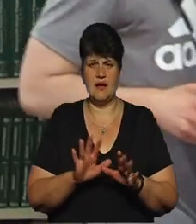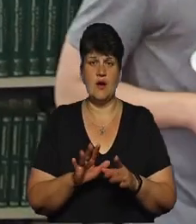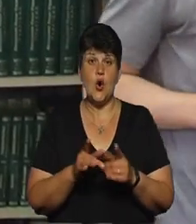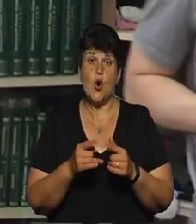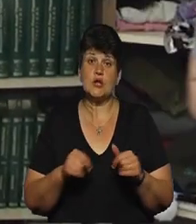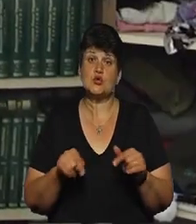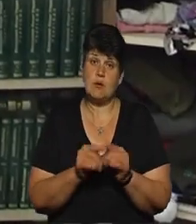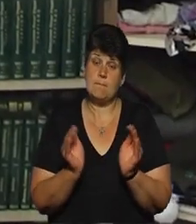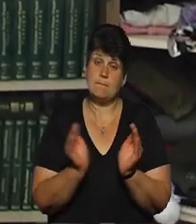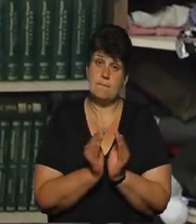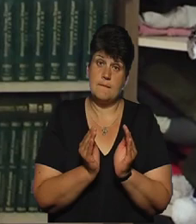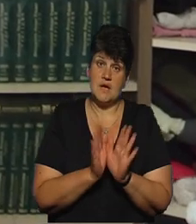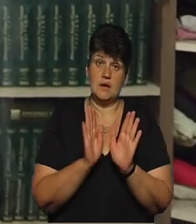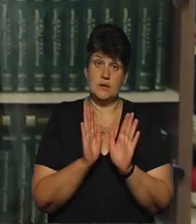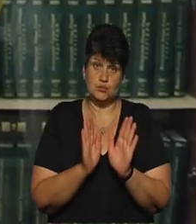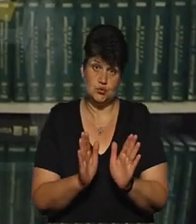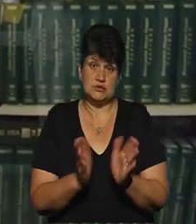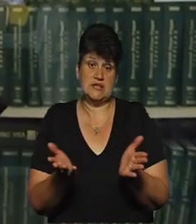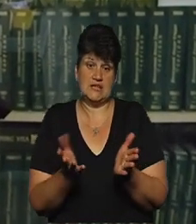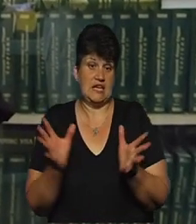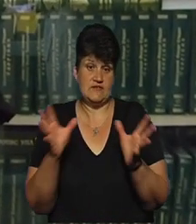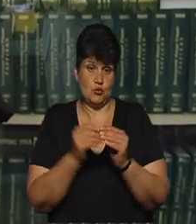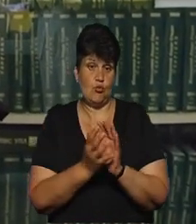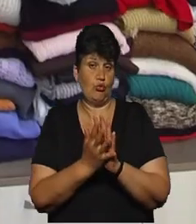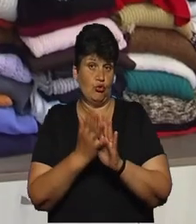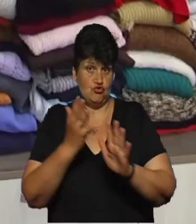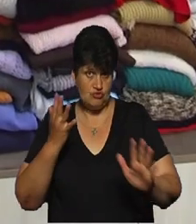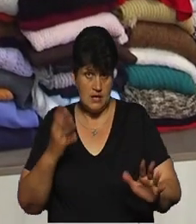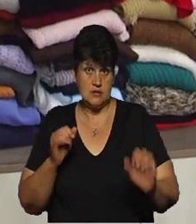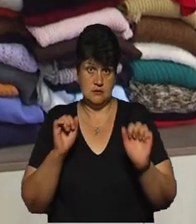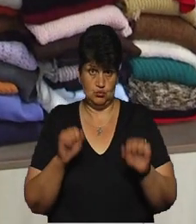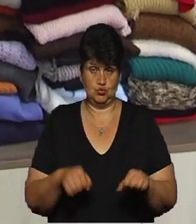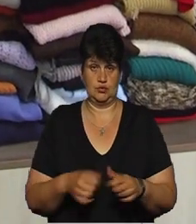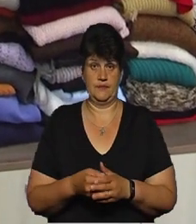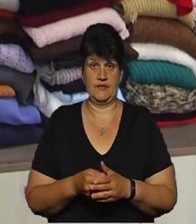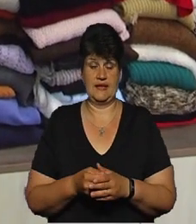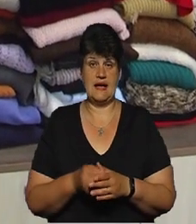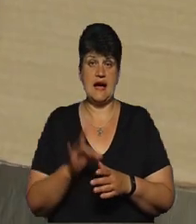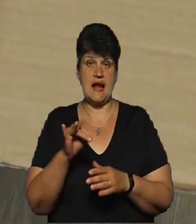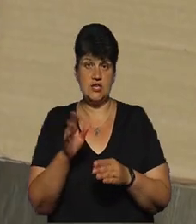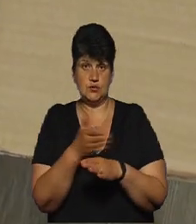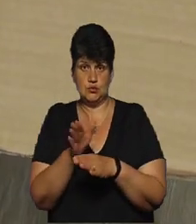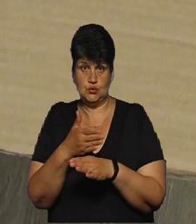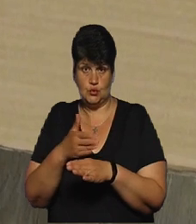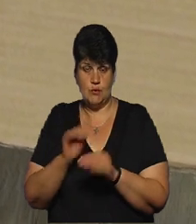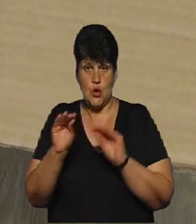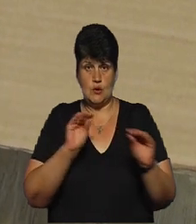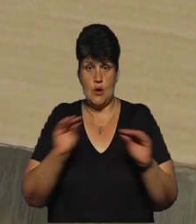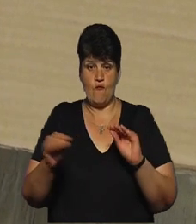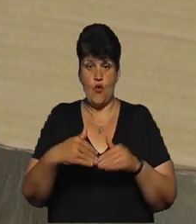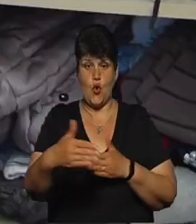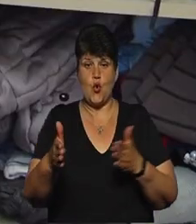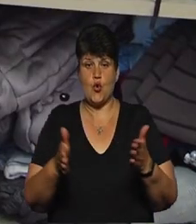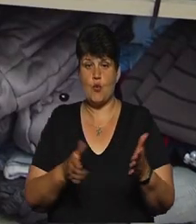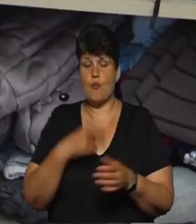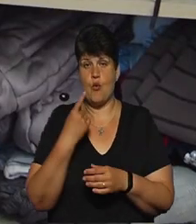Я думаю, що будуть якась не всі разом по черзі ось такого плану. Речі сортують і складають у відповідні коробки, каже працівниця хабу